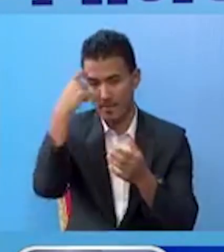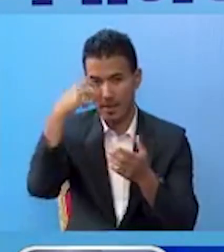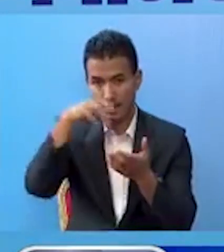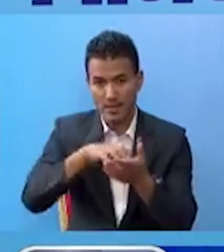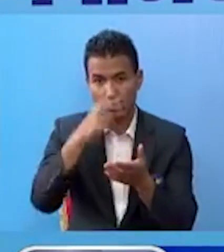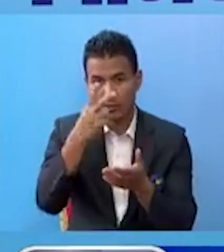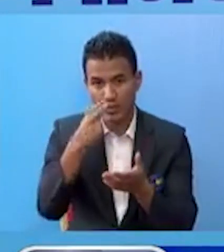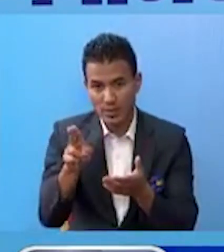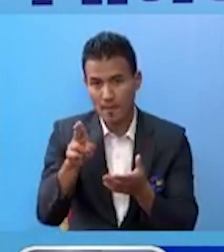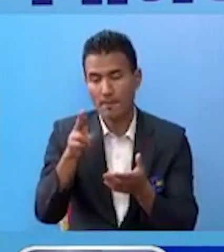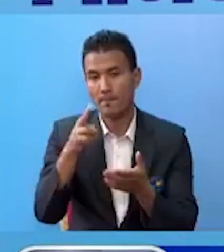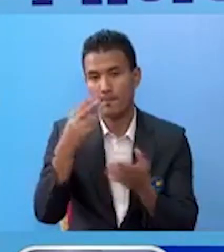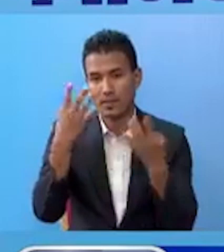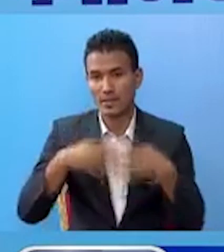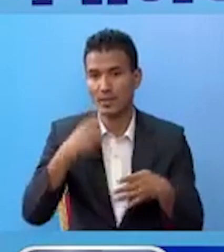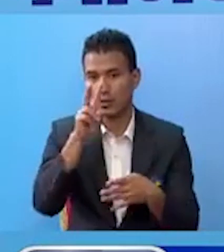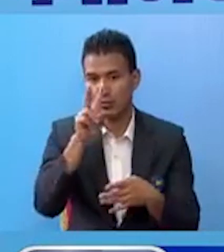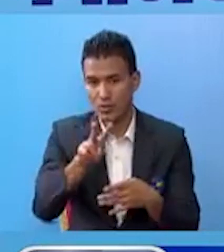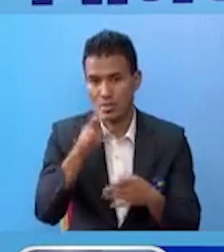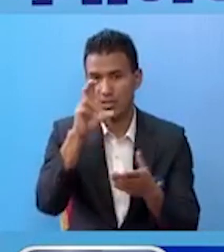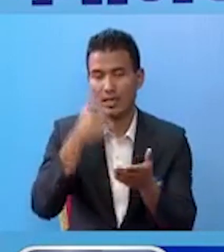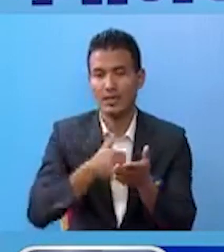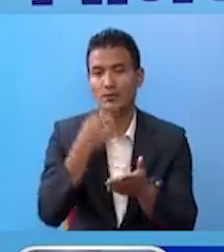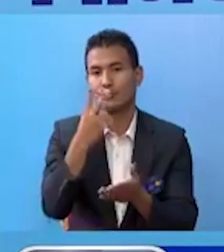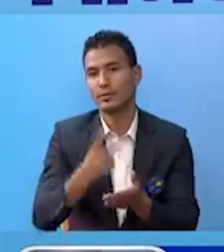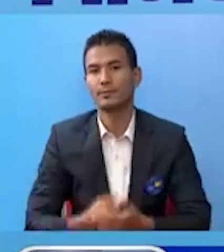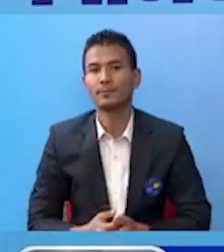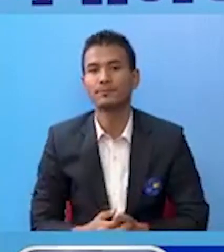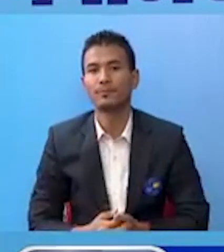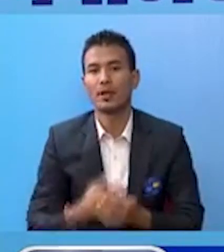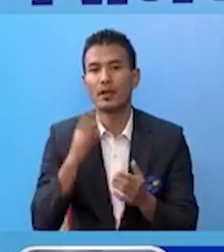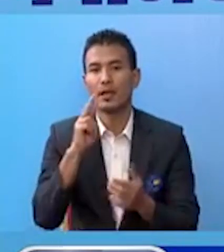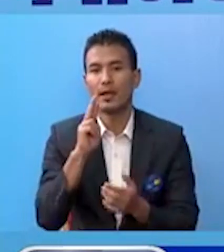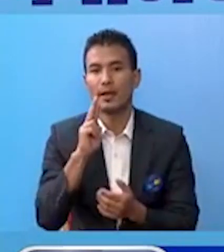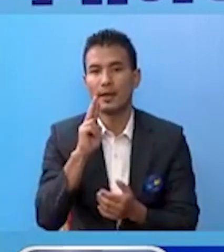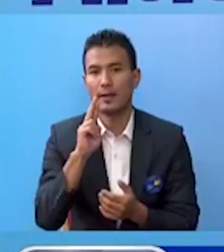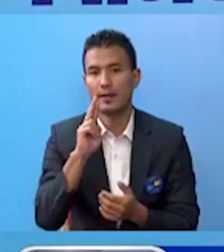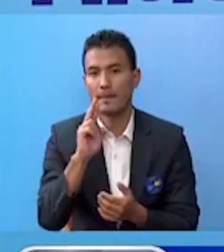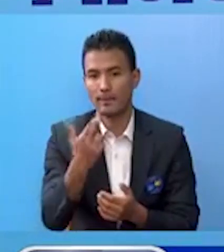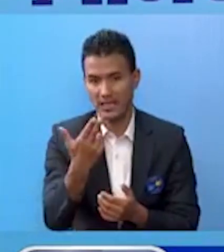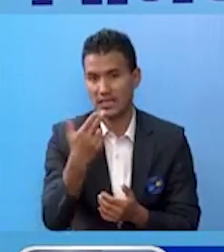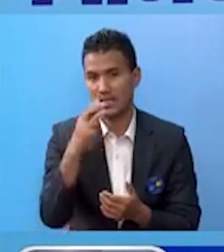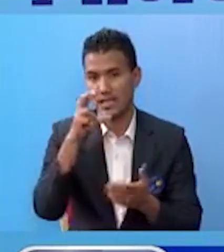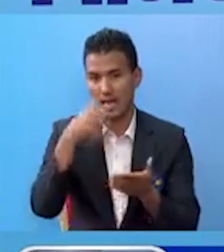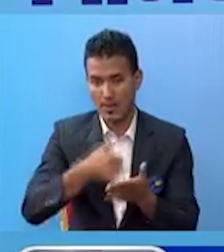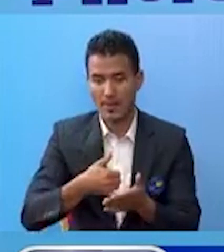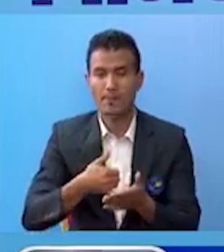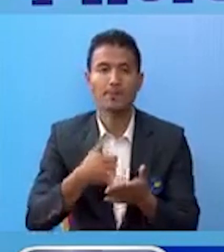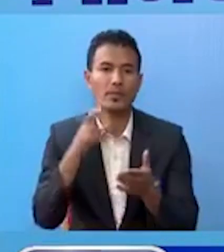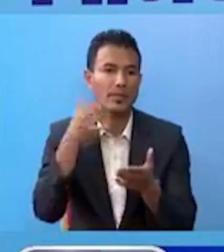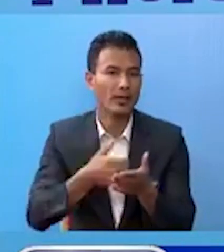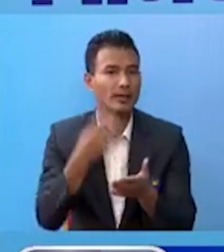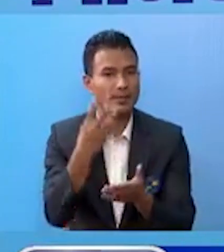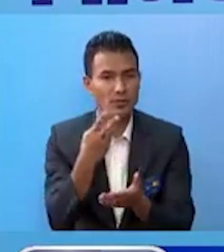दुईजना, बर्दियाका दुईजना र दाङका दुईजना हुनुहुन्छ। राप्ती स्वास्थ्य विज्ञान प्रतिष्ठान दाङमा